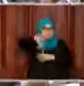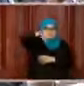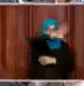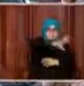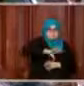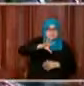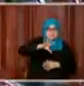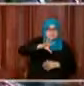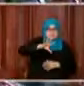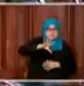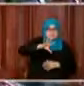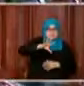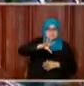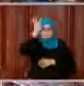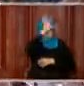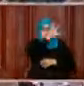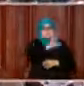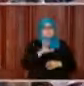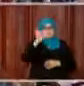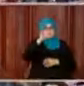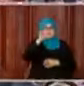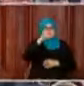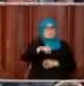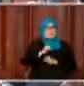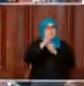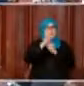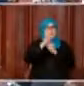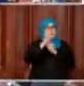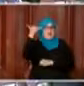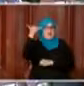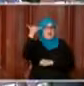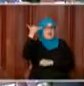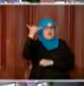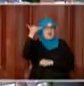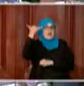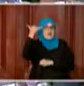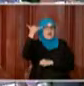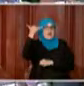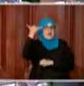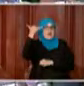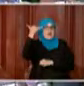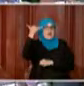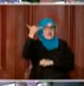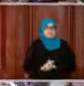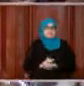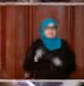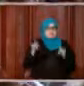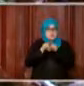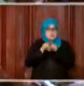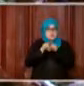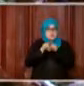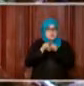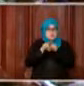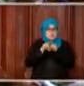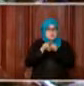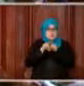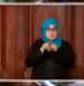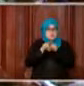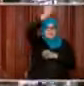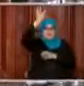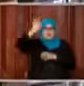إفريقيا وفي الوطن العربي ومع أصدقائنا شمال